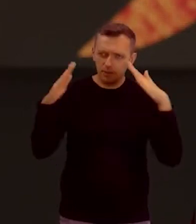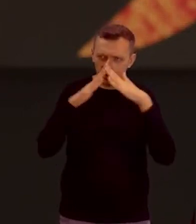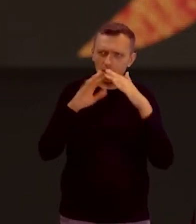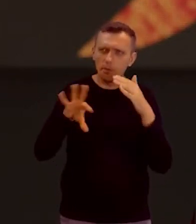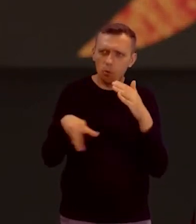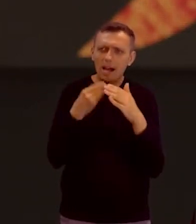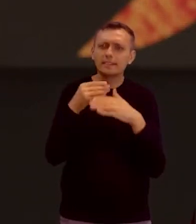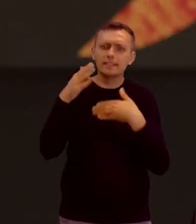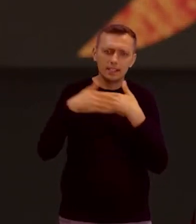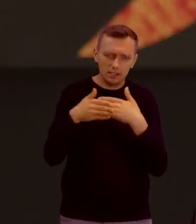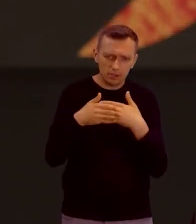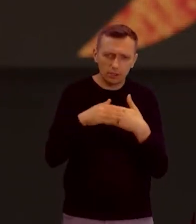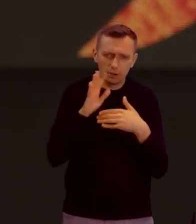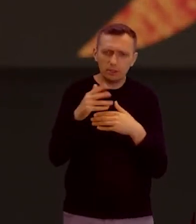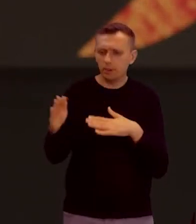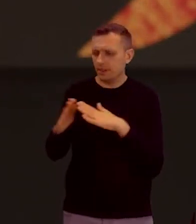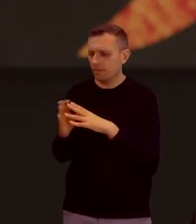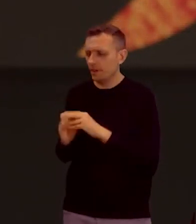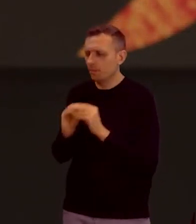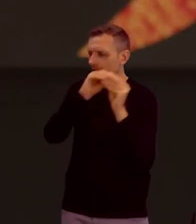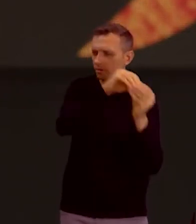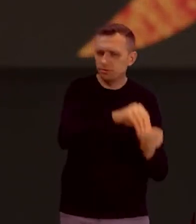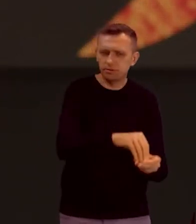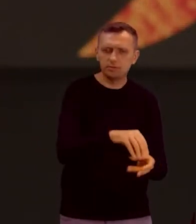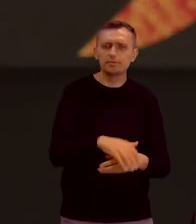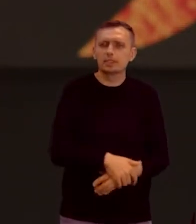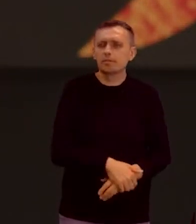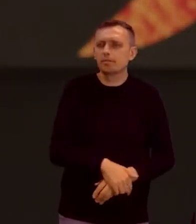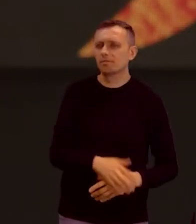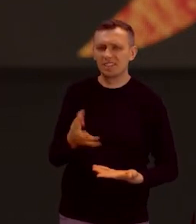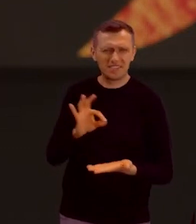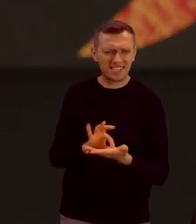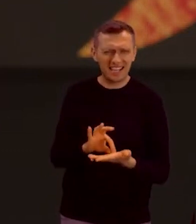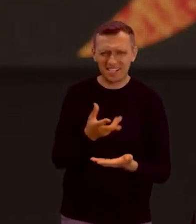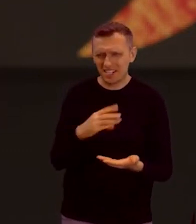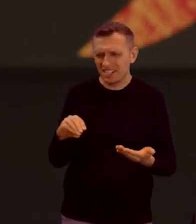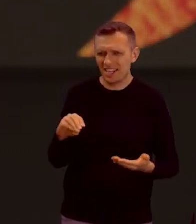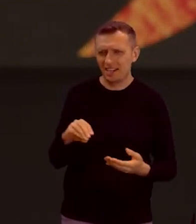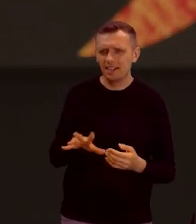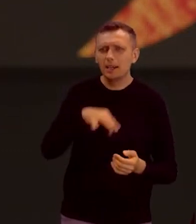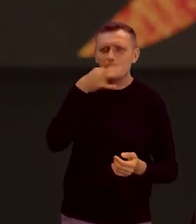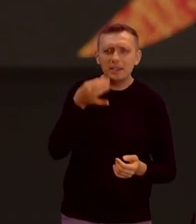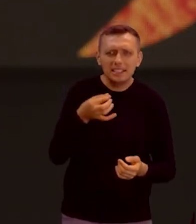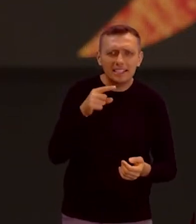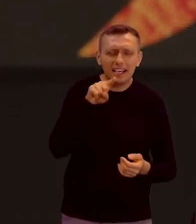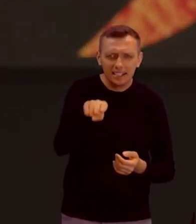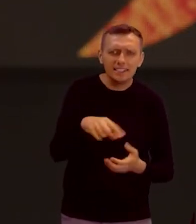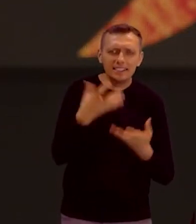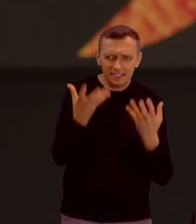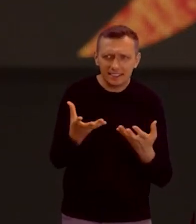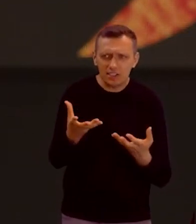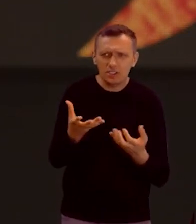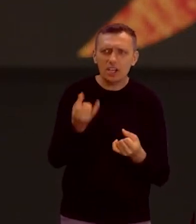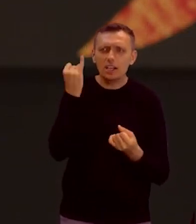to nie wystarczy. Czy chcesz, aby twoje dzieci osiągnęły to życiowe